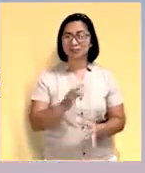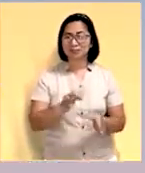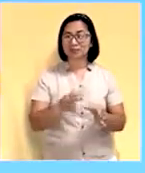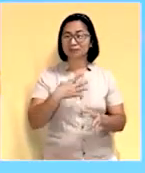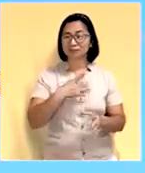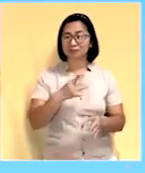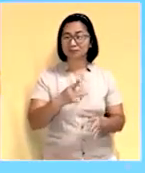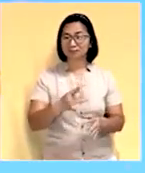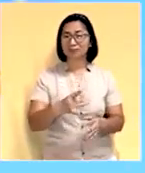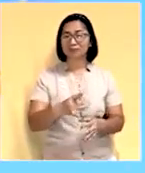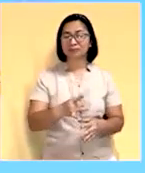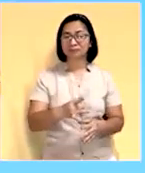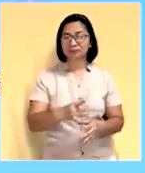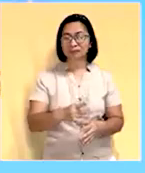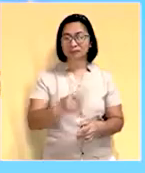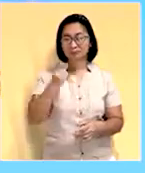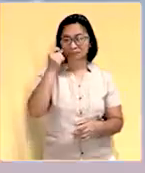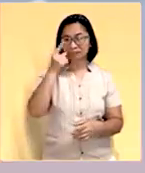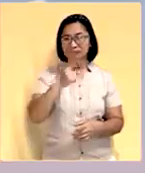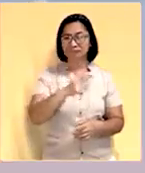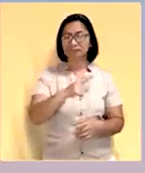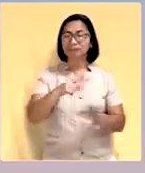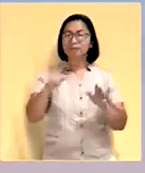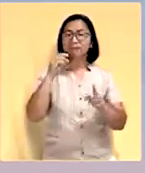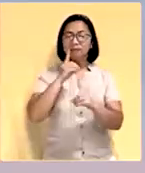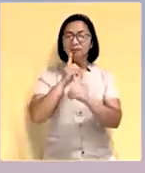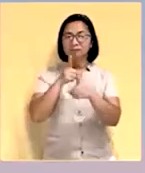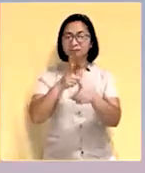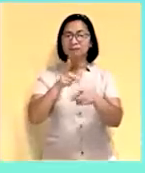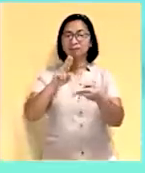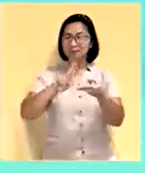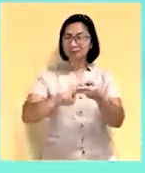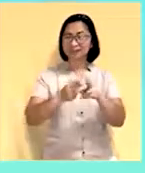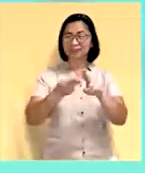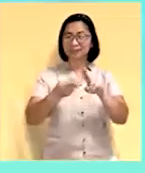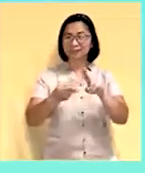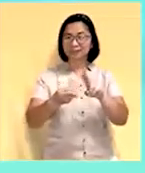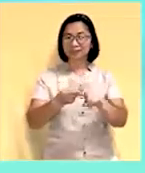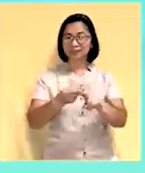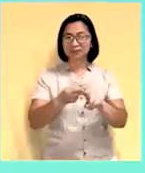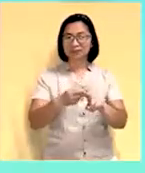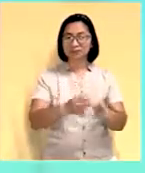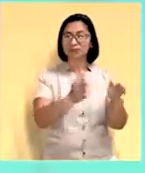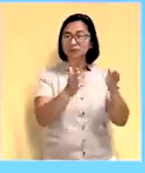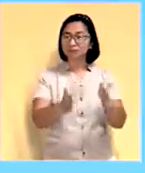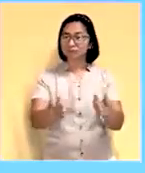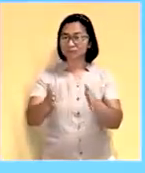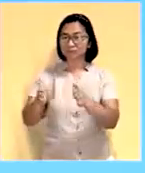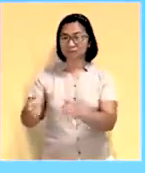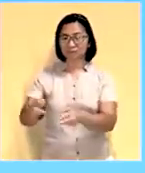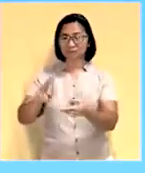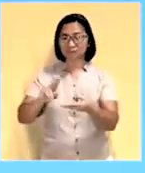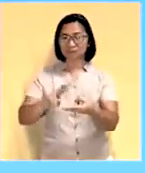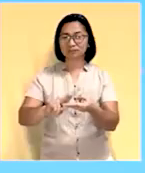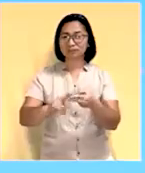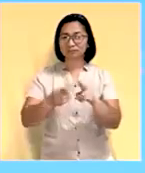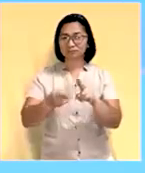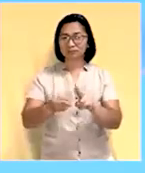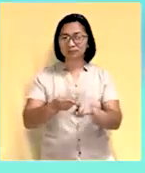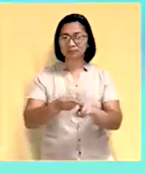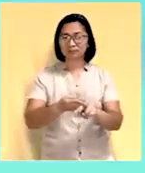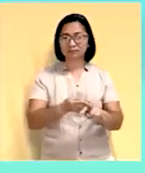Kung nais mo makuha ang difference ng mga numbers, ayusin lang ang mga